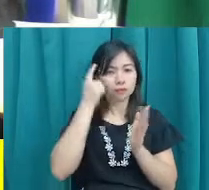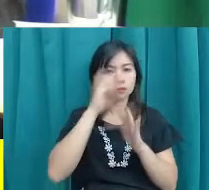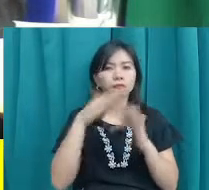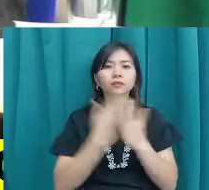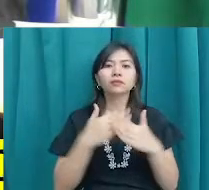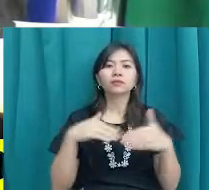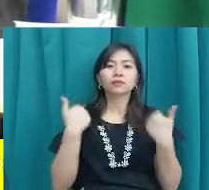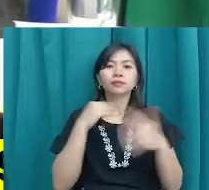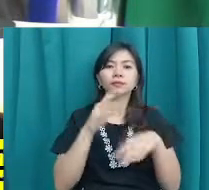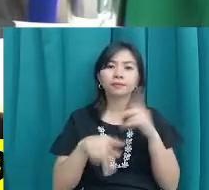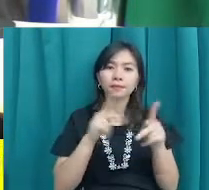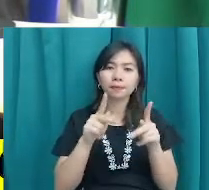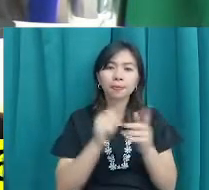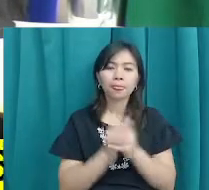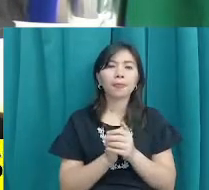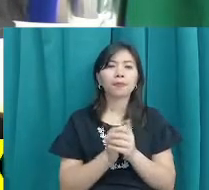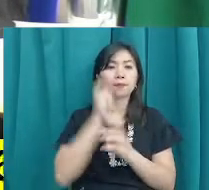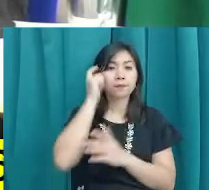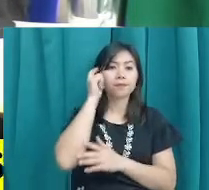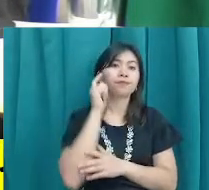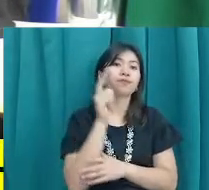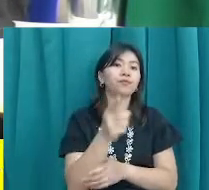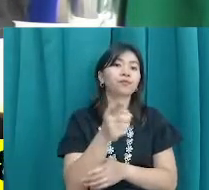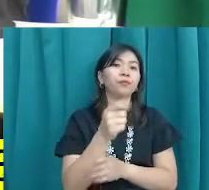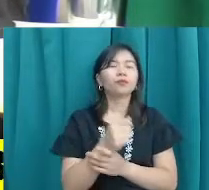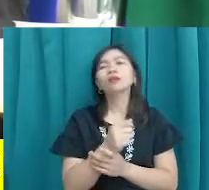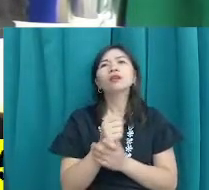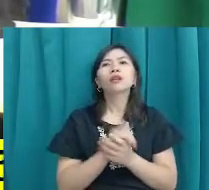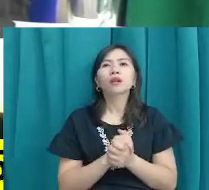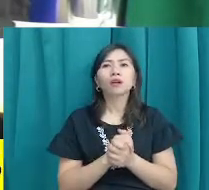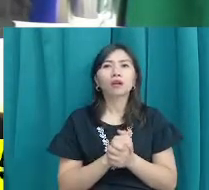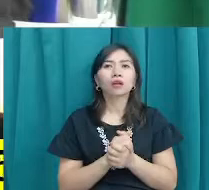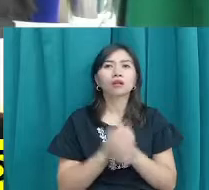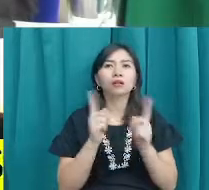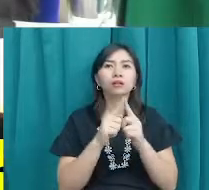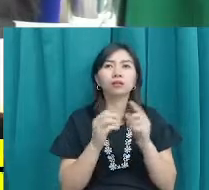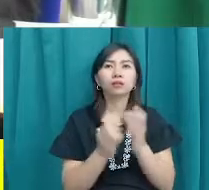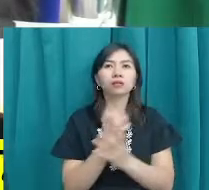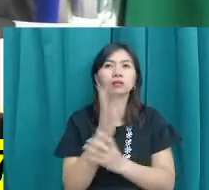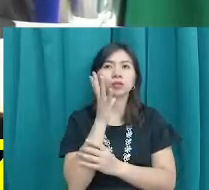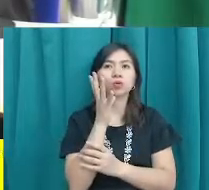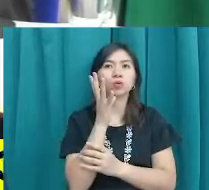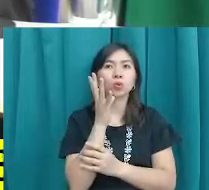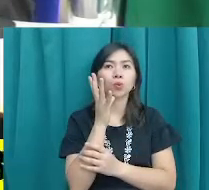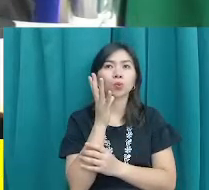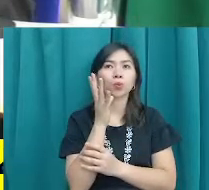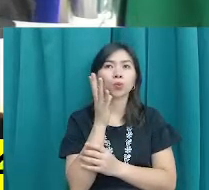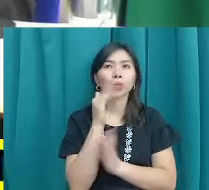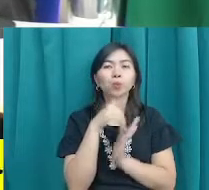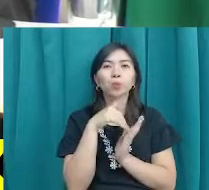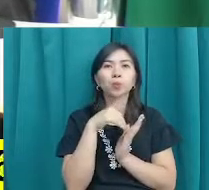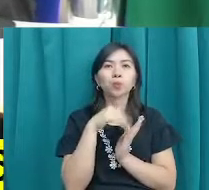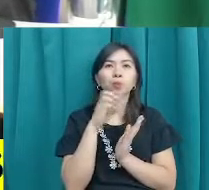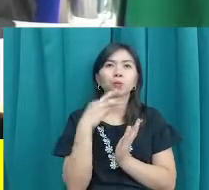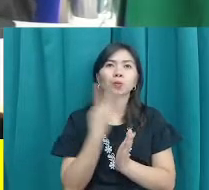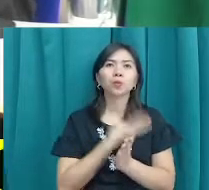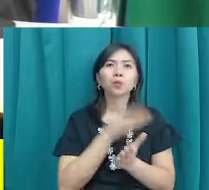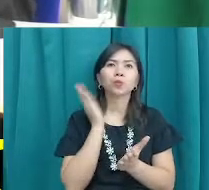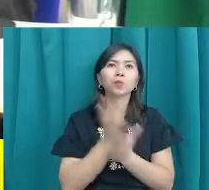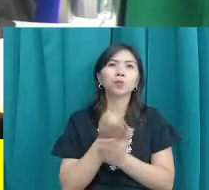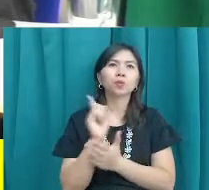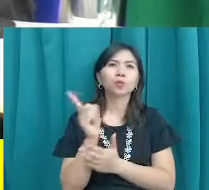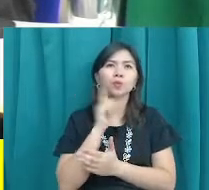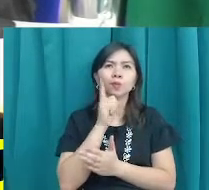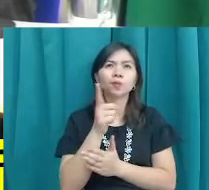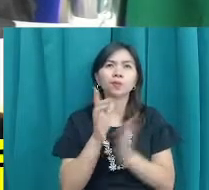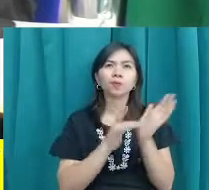people. Para ikaw, yung pinag-usapan natin doon, para ikaw ay lumagoy. Kasi sir, nag-park kami sir noong doon sa sinabi ni Pastor